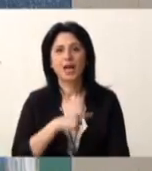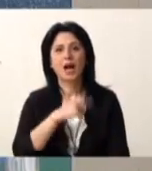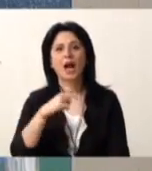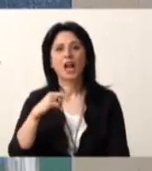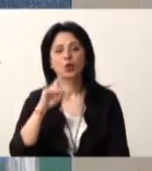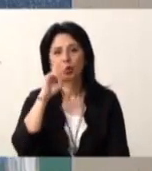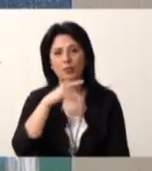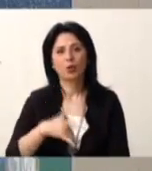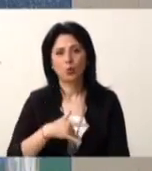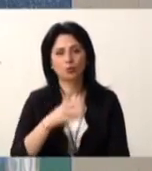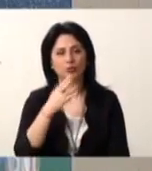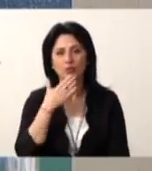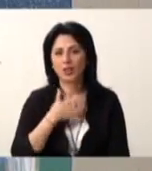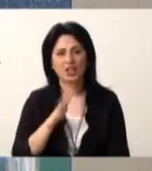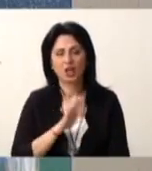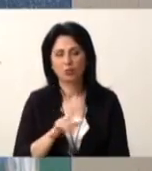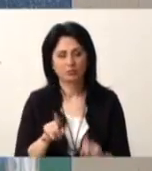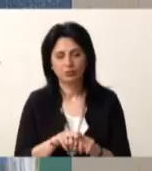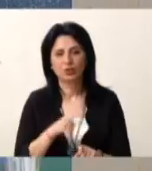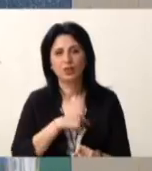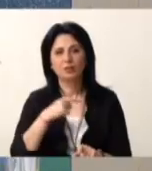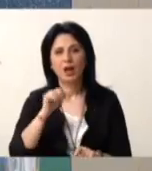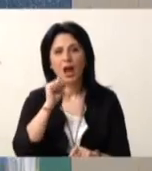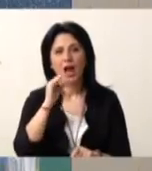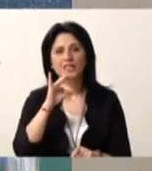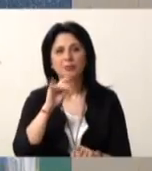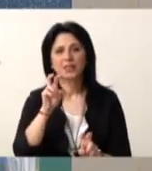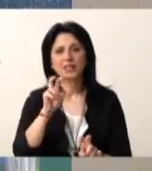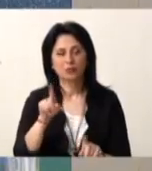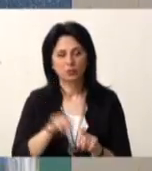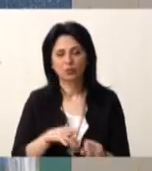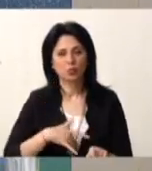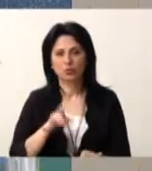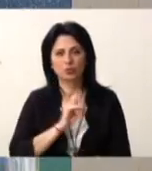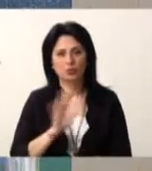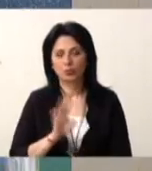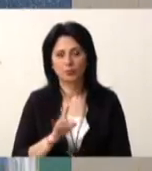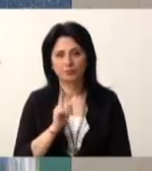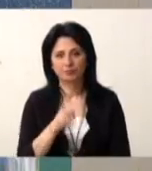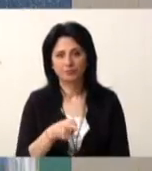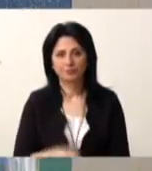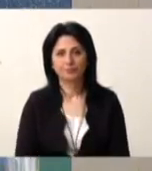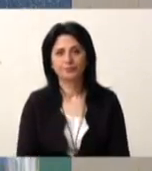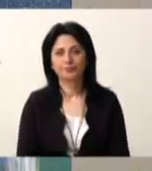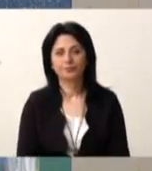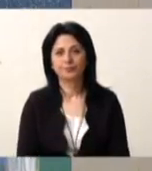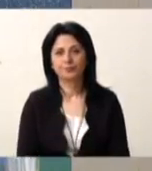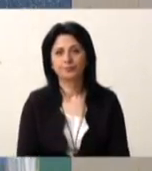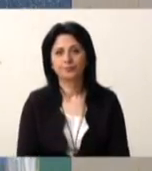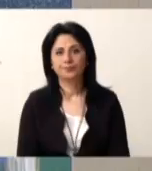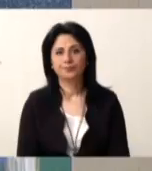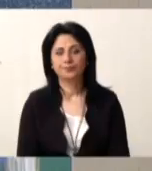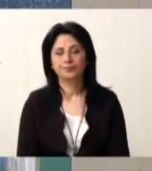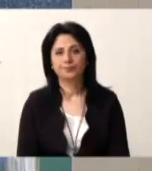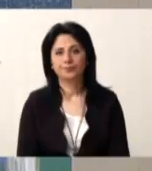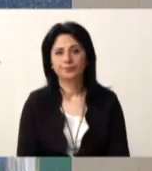კარდიოლოგიური პრეპარატები, რომლებიც ასევე სეკრეციის, ასპირინის შემცველი მედიკამენტები, რომლებიც ასევე სეკრეციას უმატებენ. და